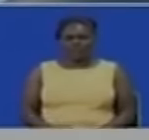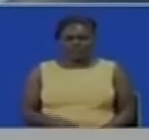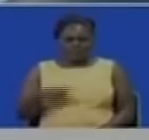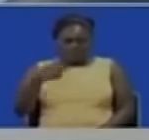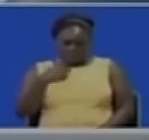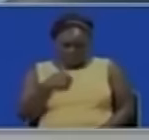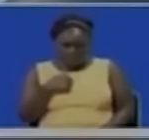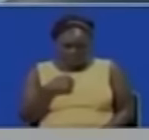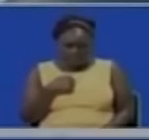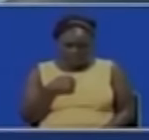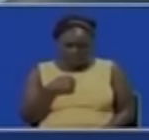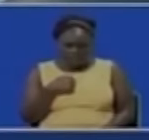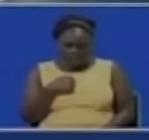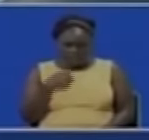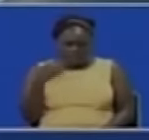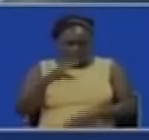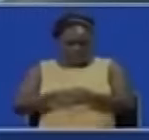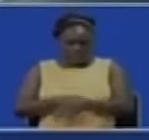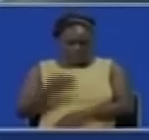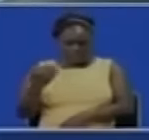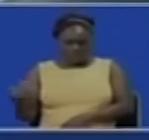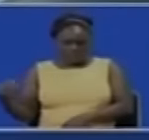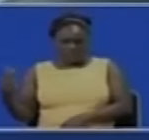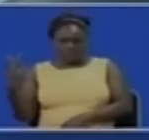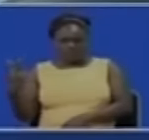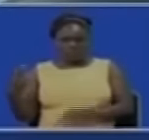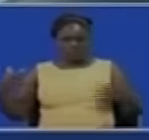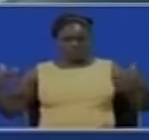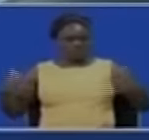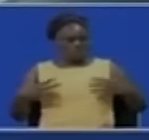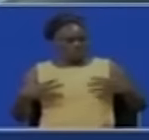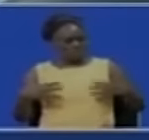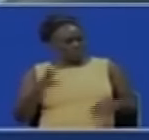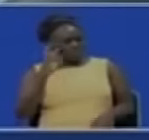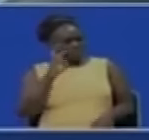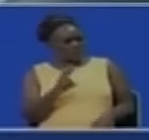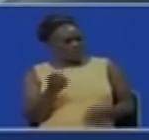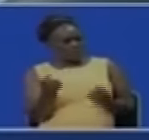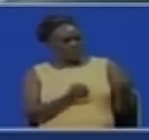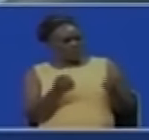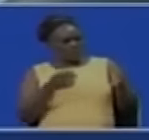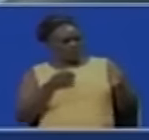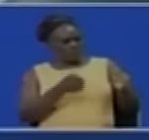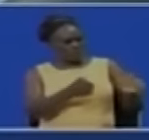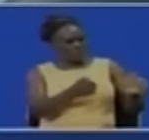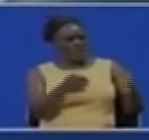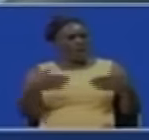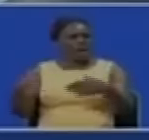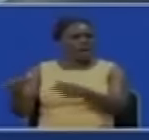Nikapata vijana wawili wakishangaa gari ilipakiwa hapo nje